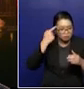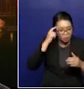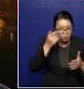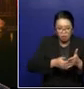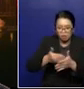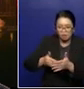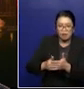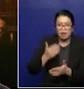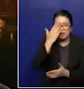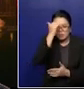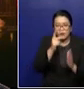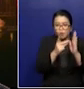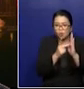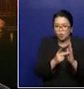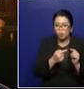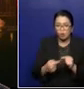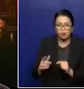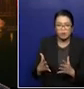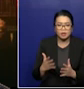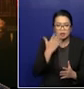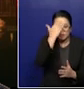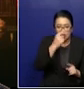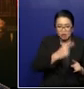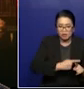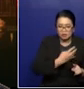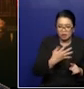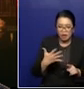ทำไมไม่กู้ต่อฮะแล้วเดือนที่4เดือนที่5ที่6เขา